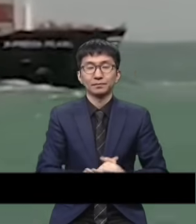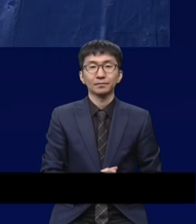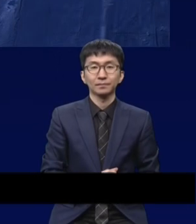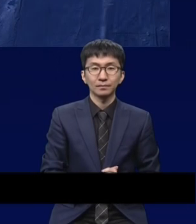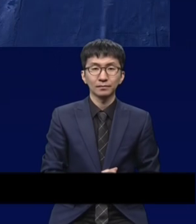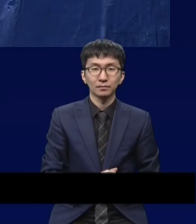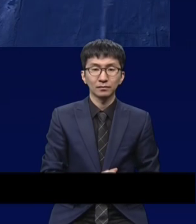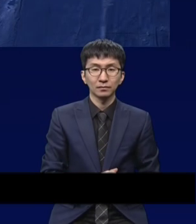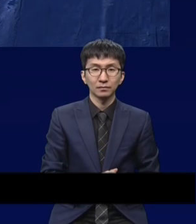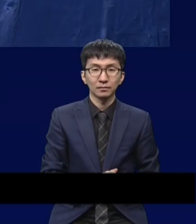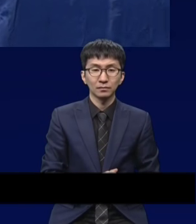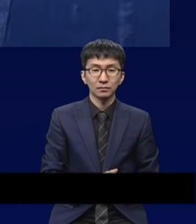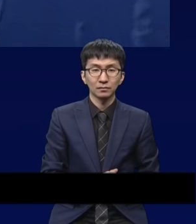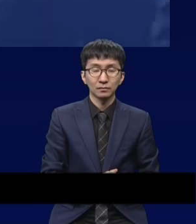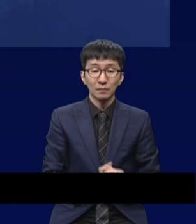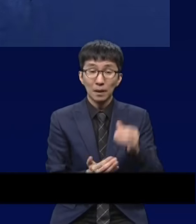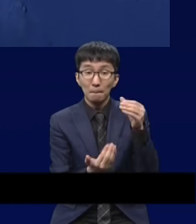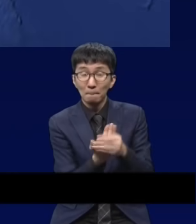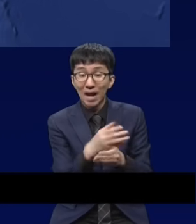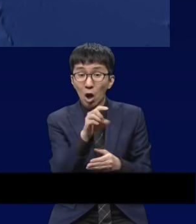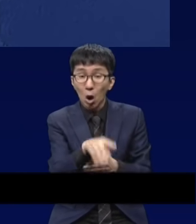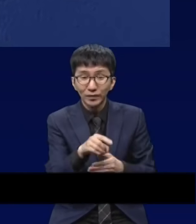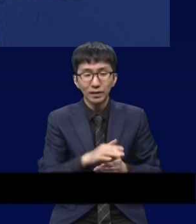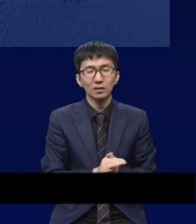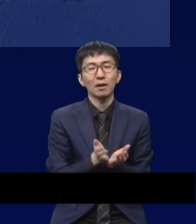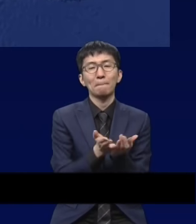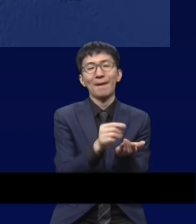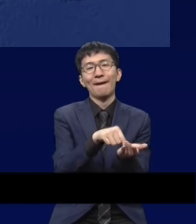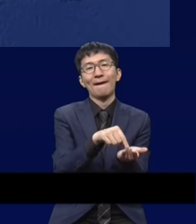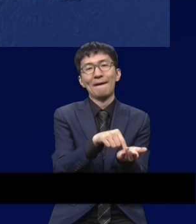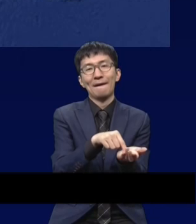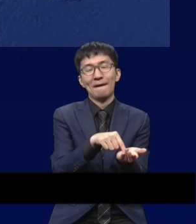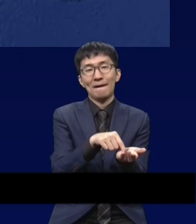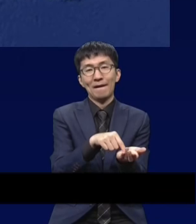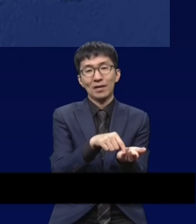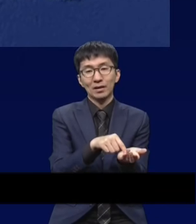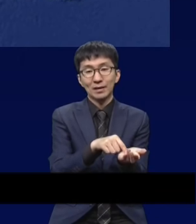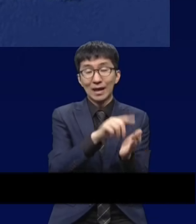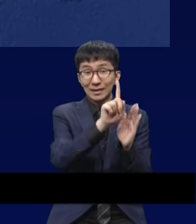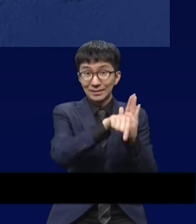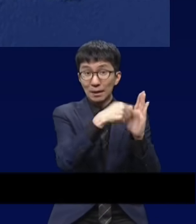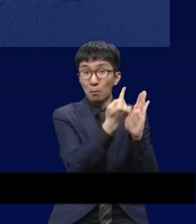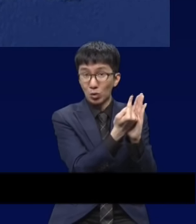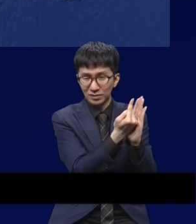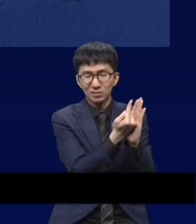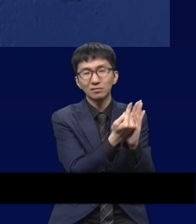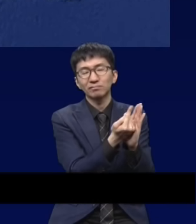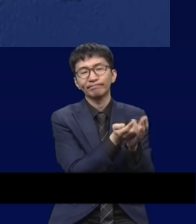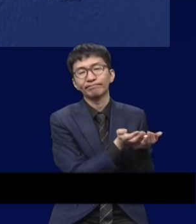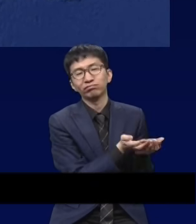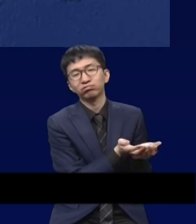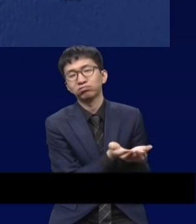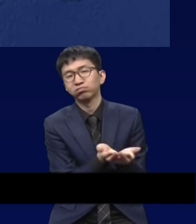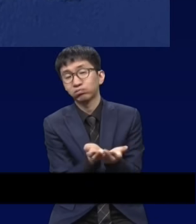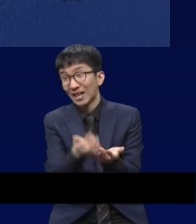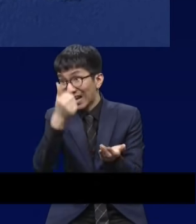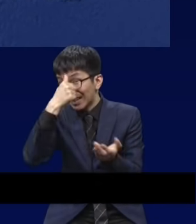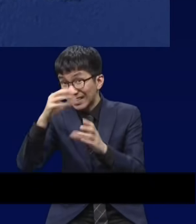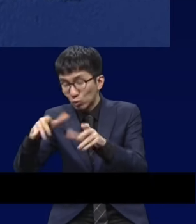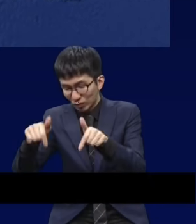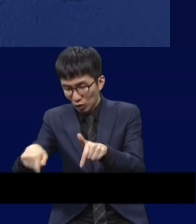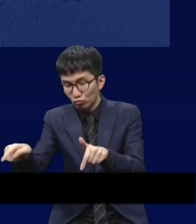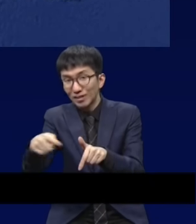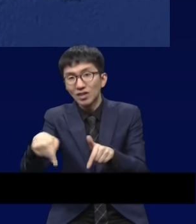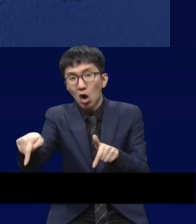집어삼켰습니다. 사고가 난 MV 엑스프레스펄호는 싱가포르 선적의 선박으로 인도 서부 하즈라를